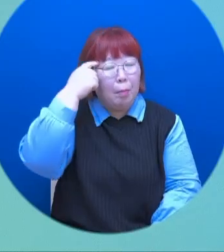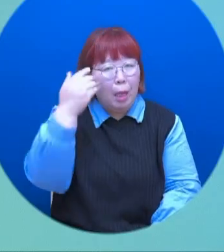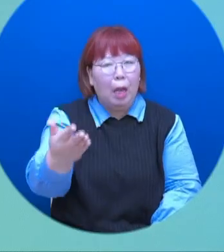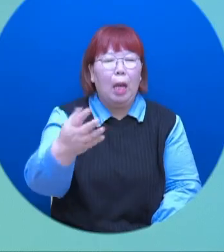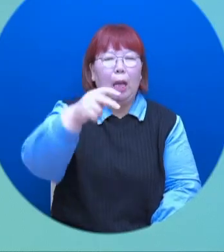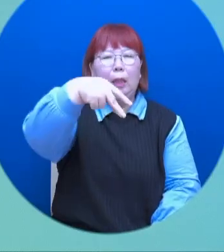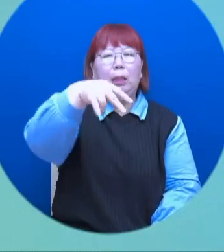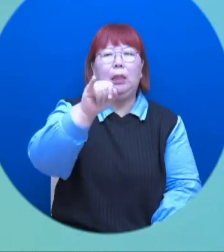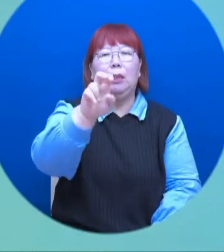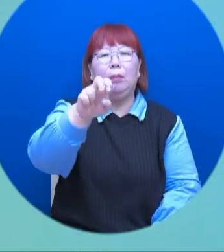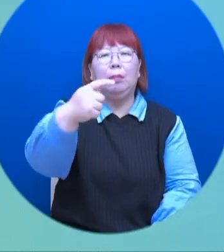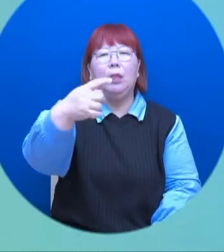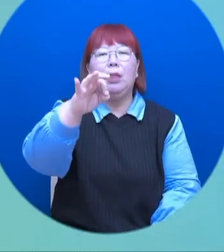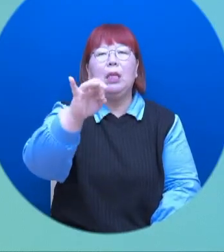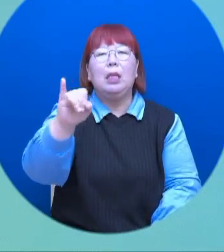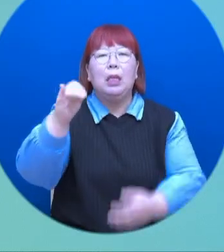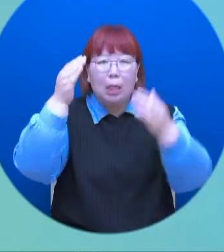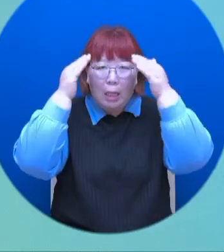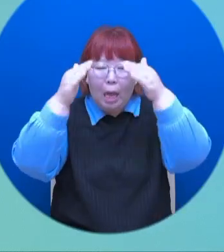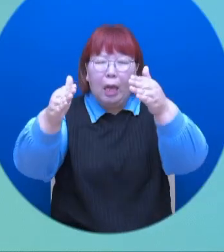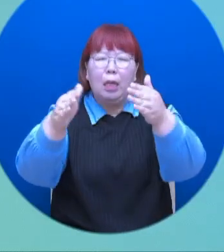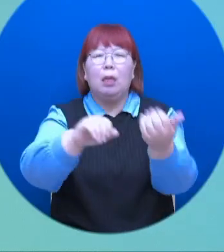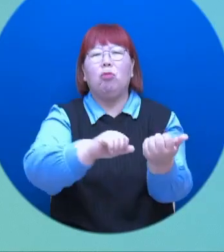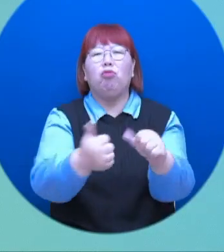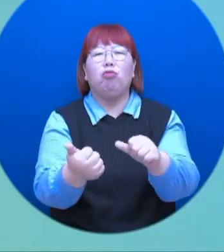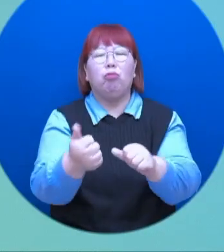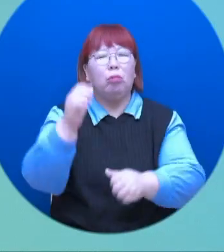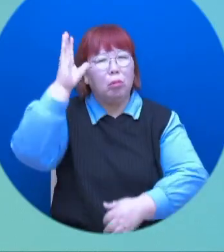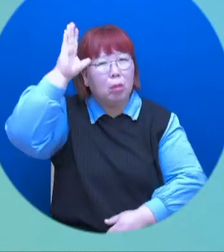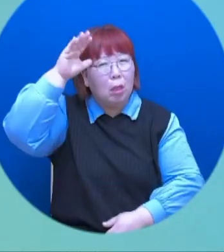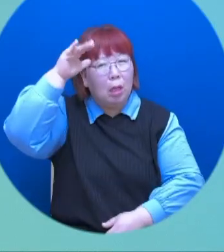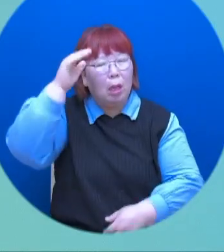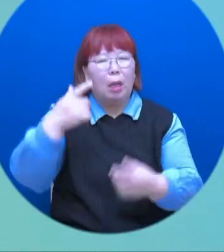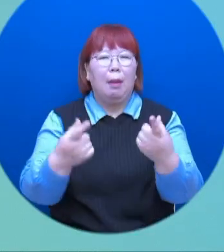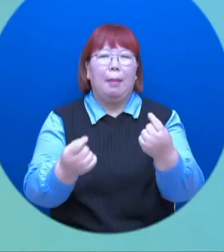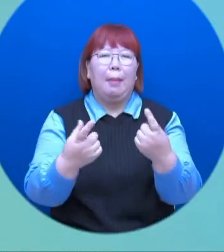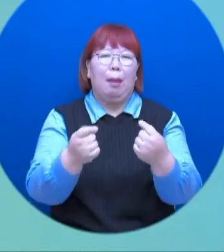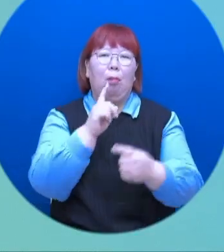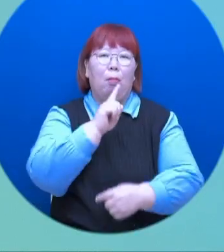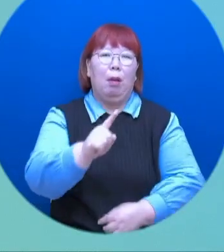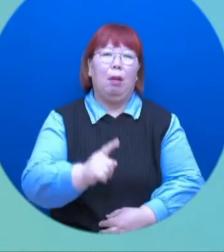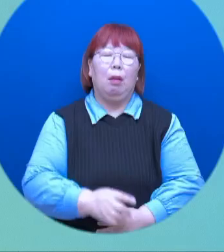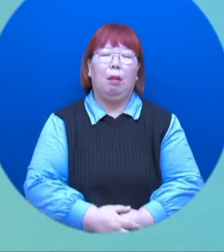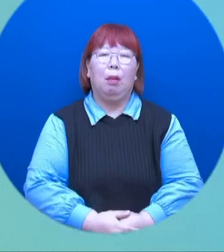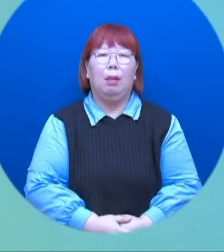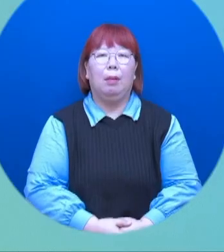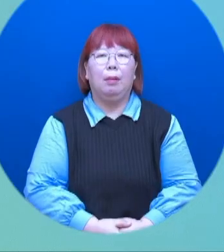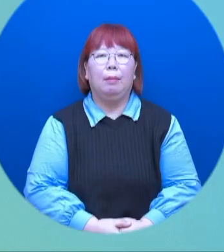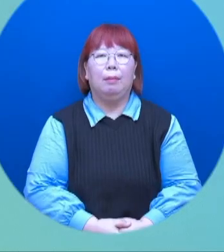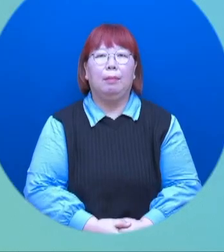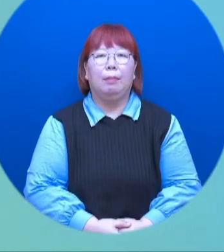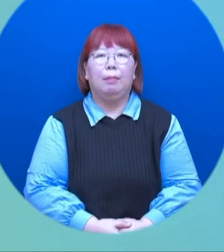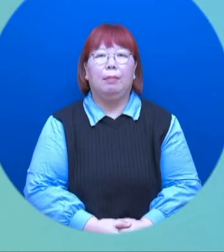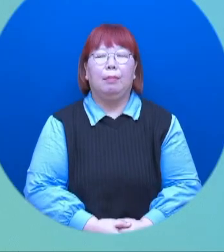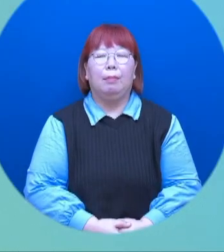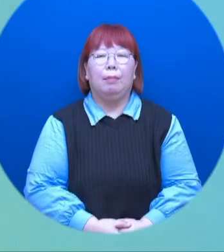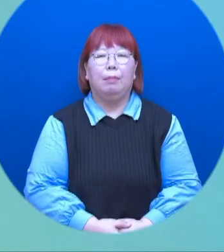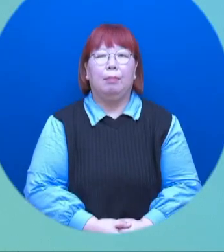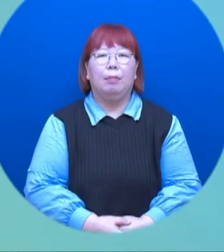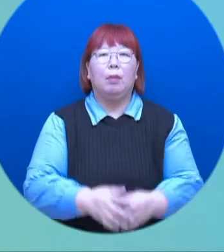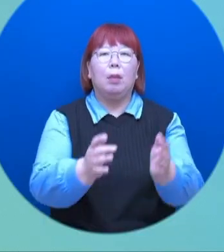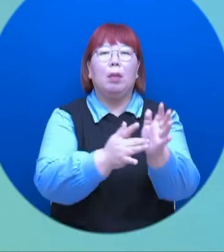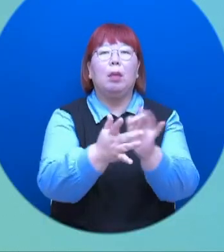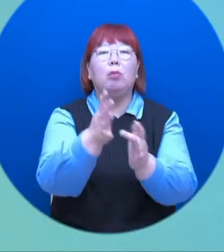시므이를 향하여 죽은 개 같은 놈이라고 지칭하는 걸 보게 되잖아요.